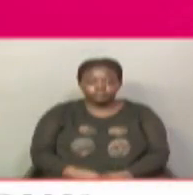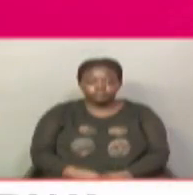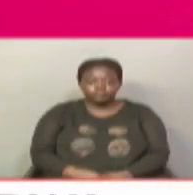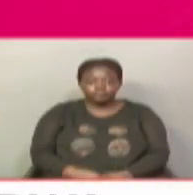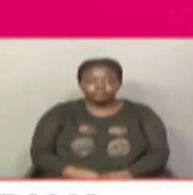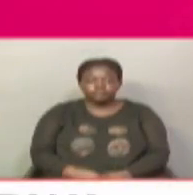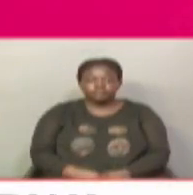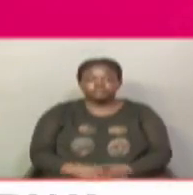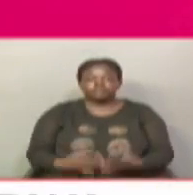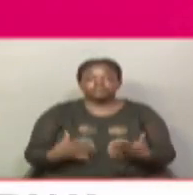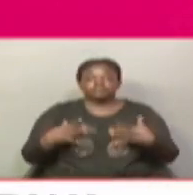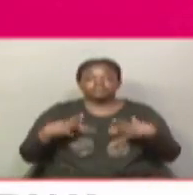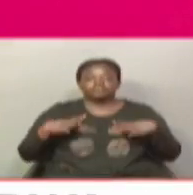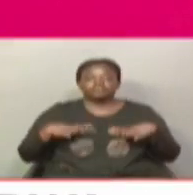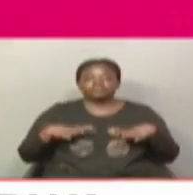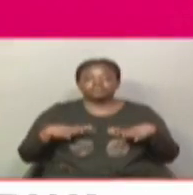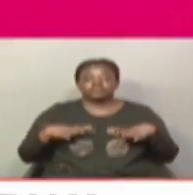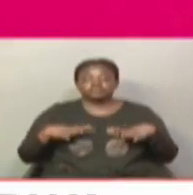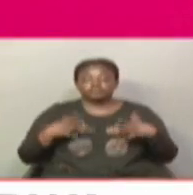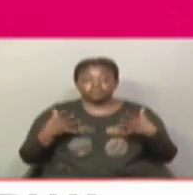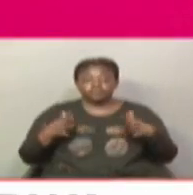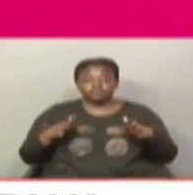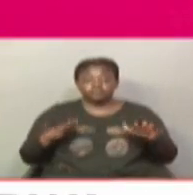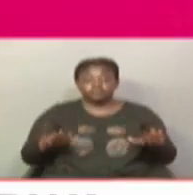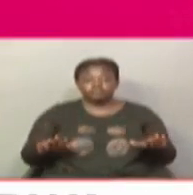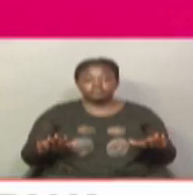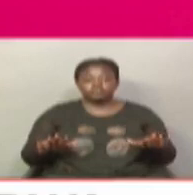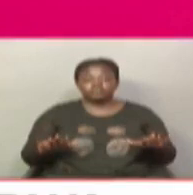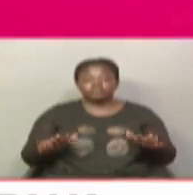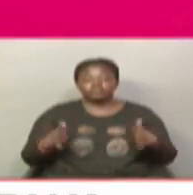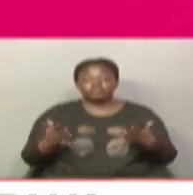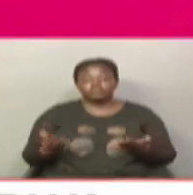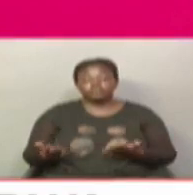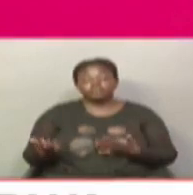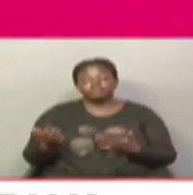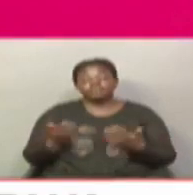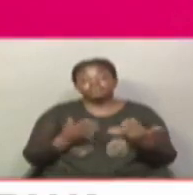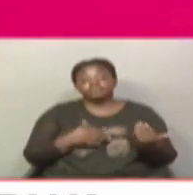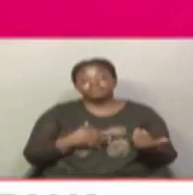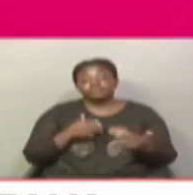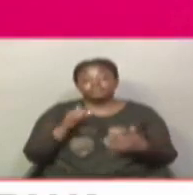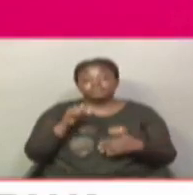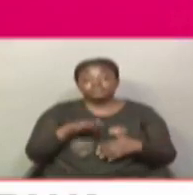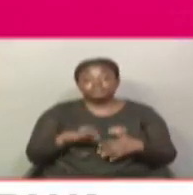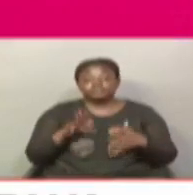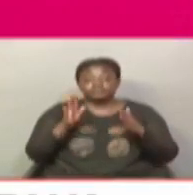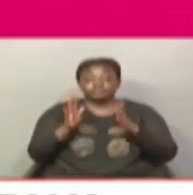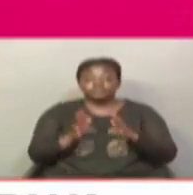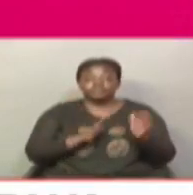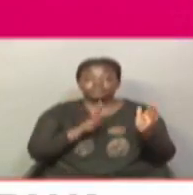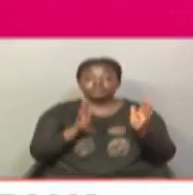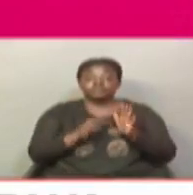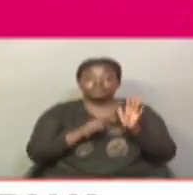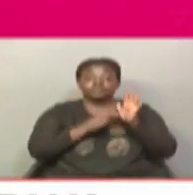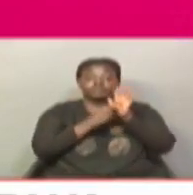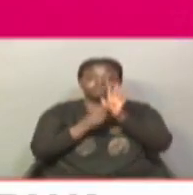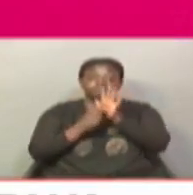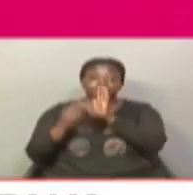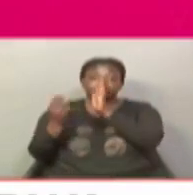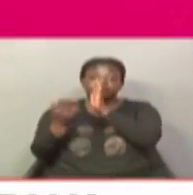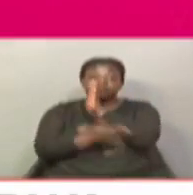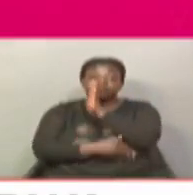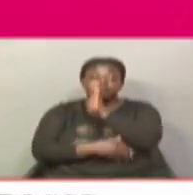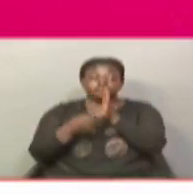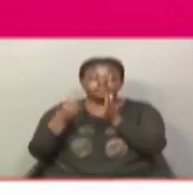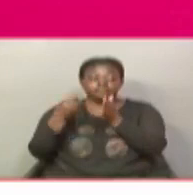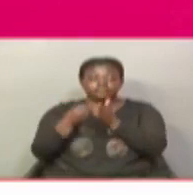Wewa nkulisa ennyo mukomulamu okw'obubaka tweyungako naawe nkwaniriza nnyo. Enteekateeka ez'omwoleso gwa Harvest